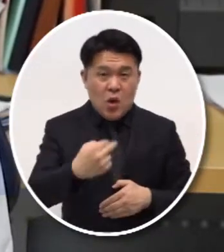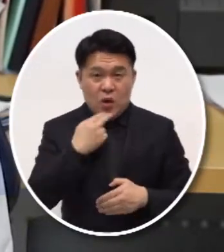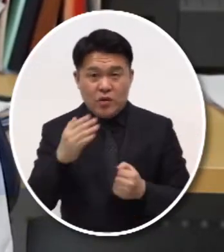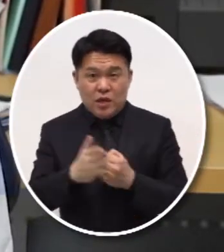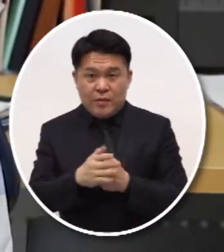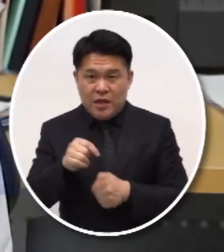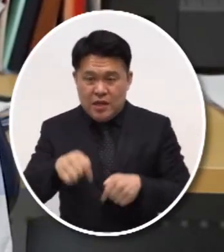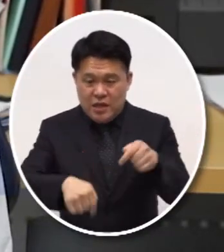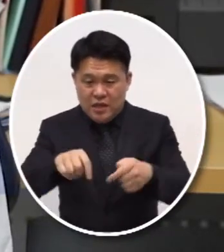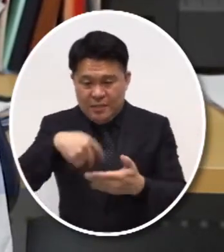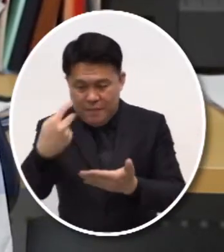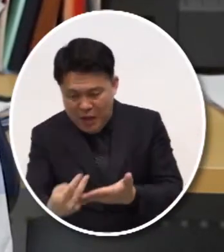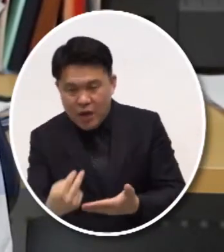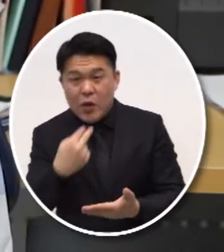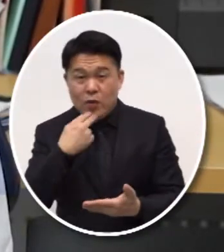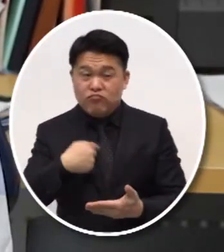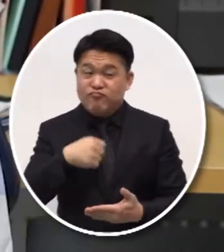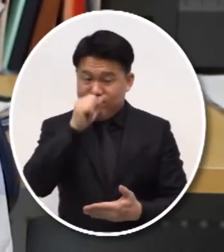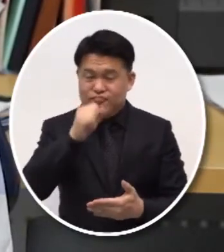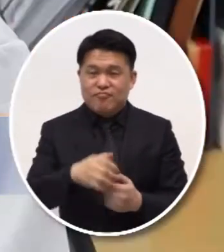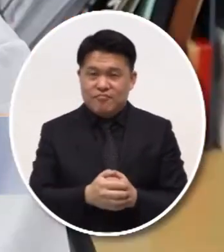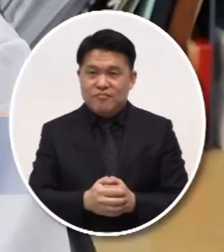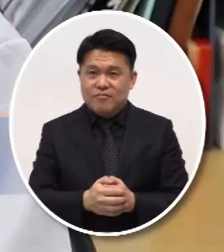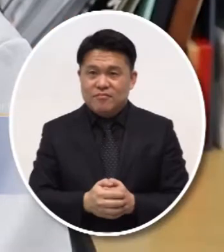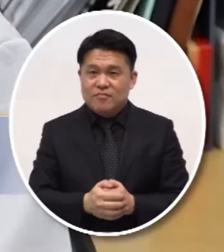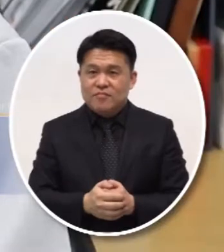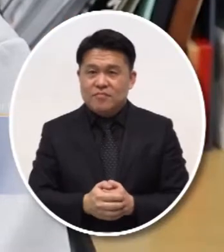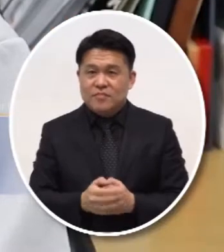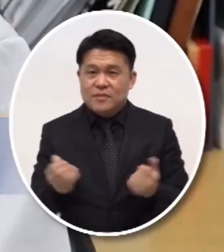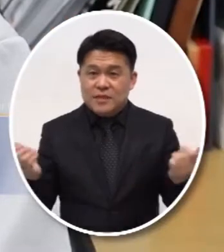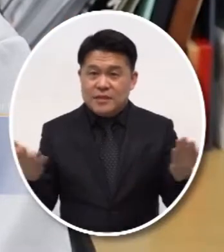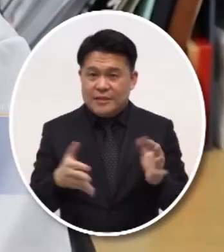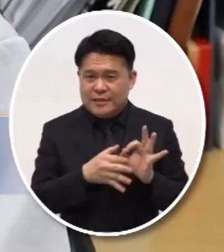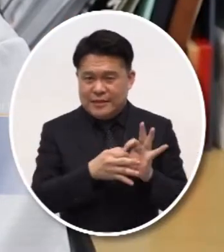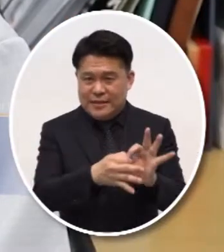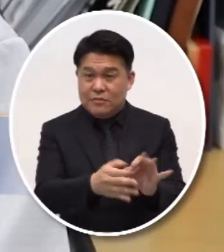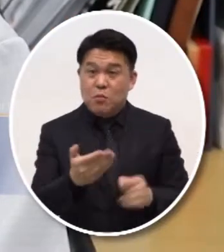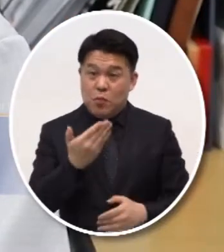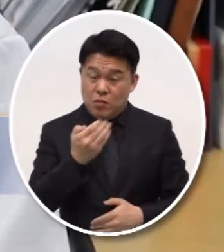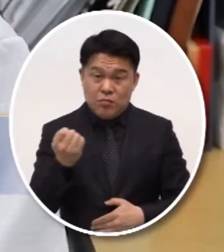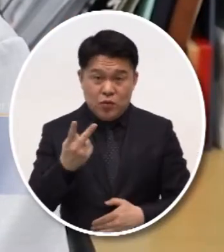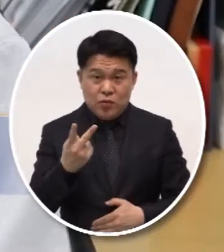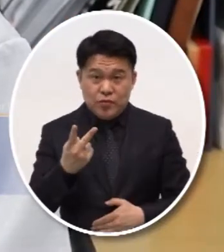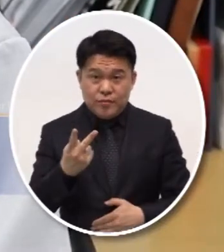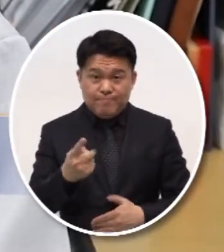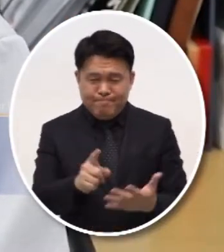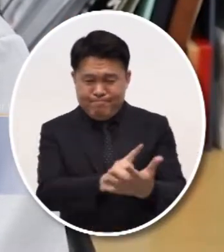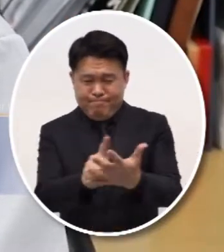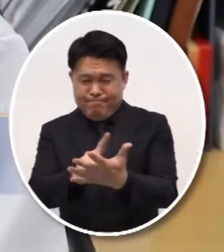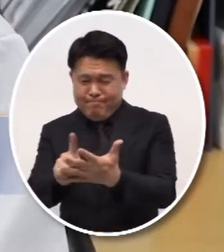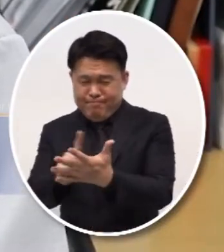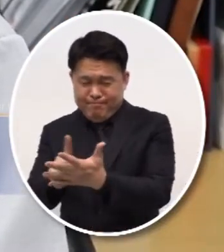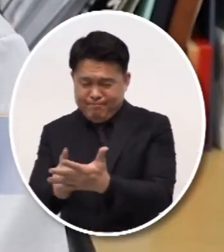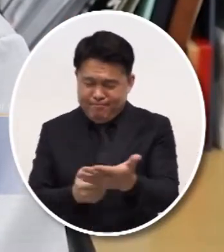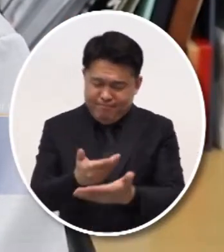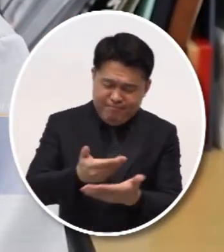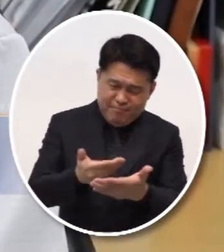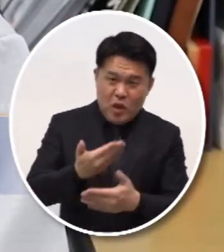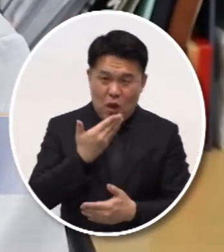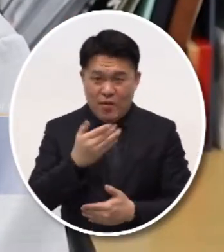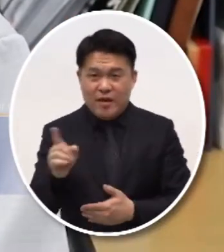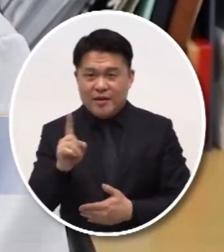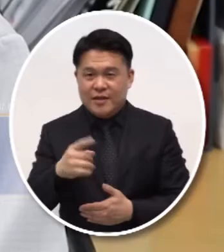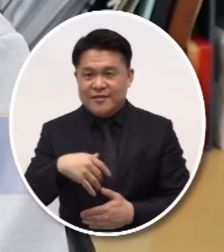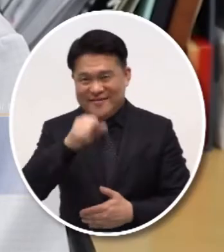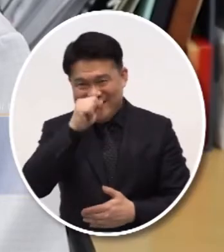없어서 제가 넘어지지 않아서 좋아요. 일을 꾸준히 할 수 있고 여러 사람들이랑 교류할 수